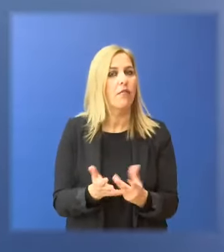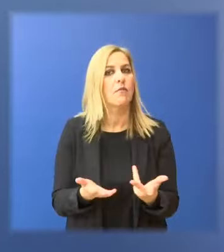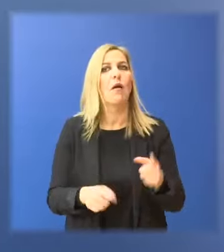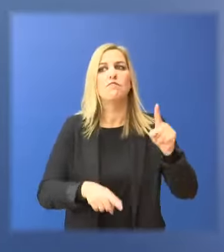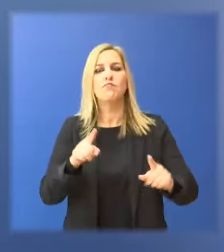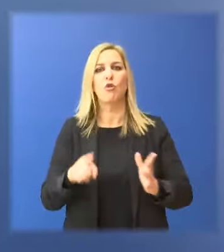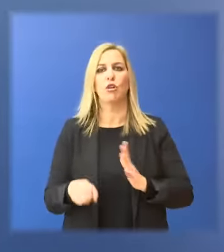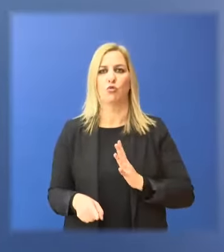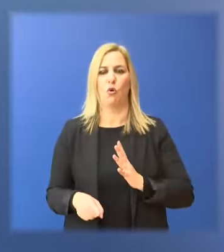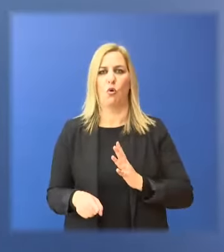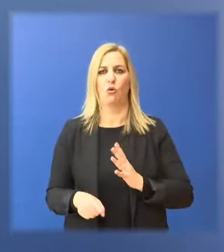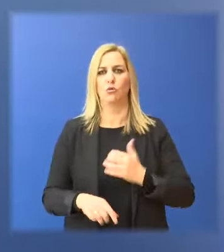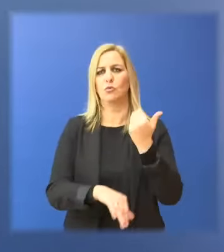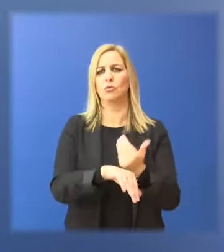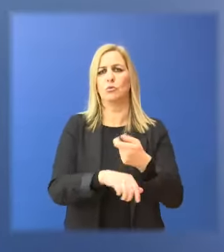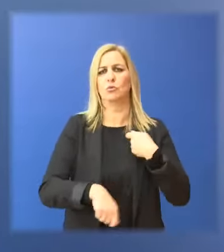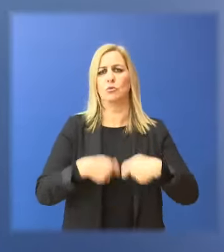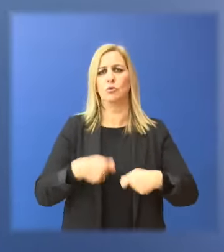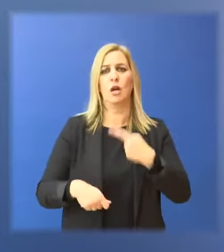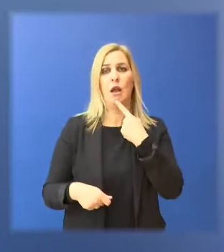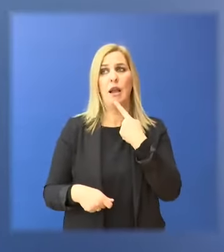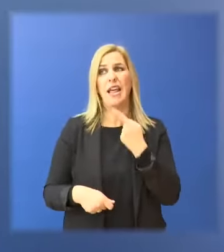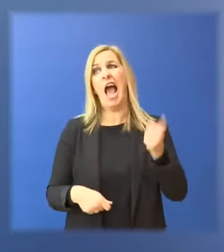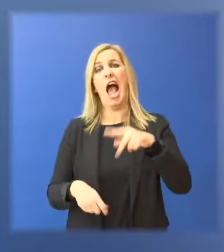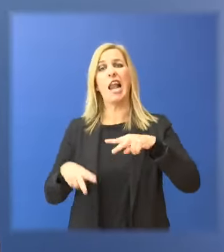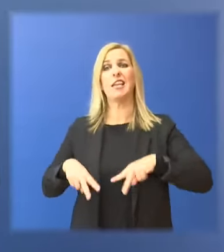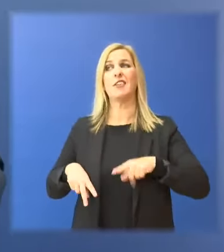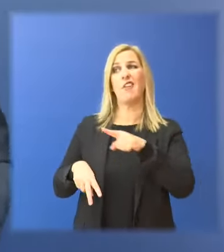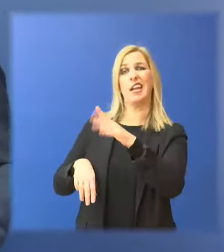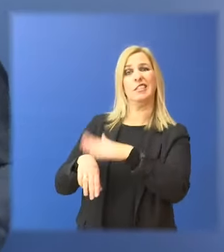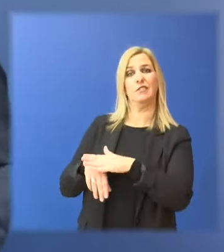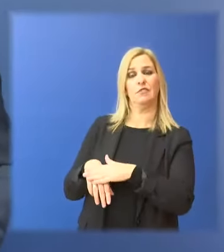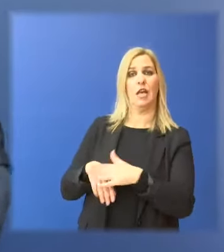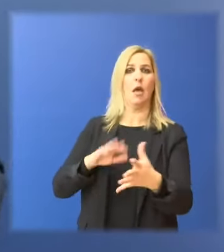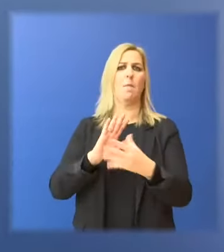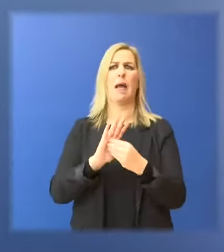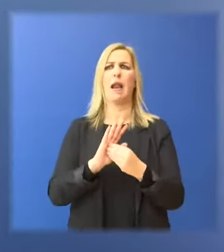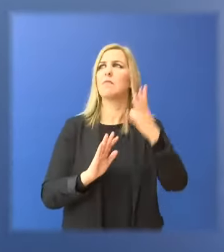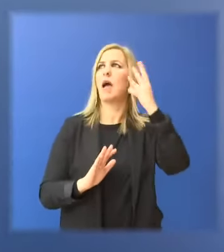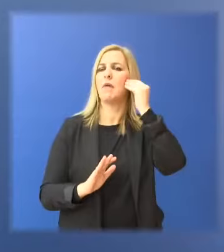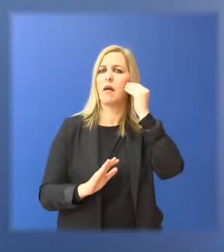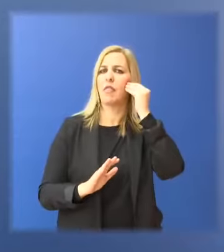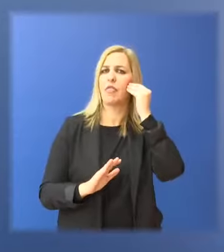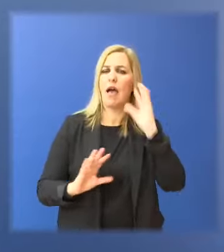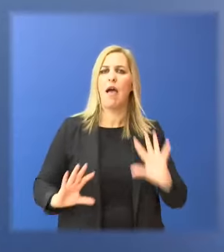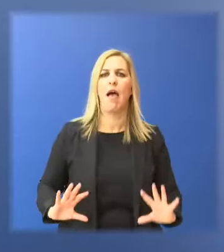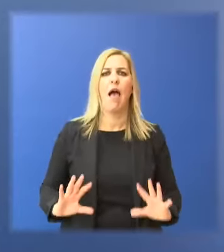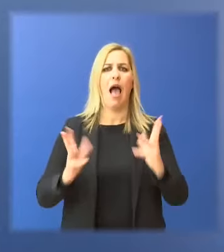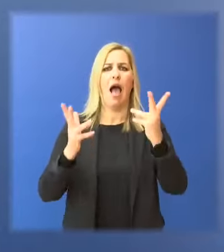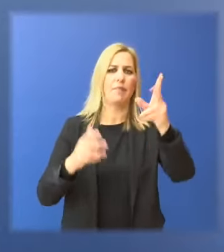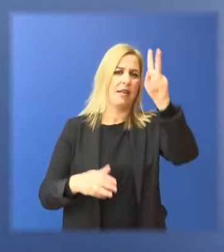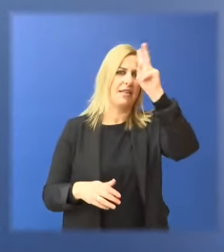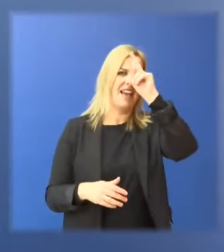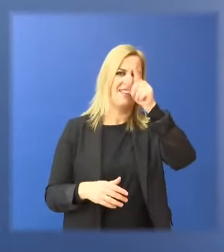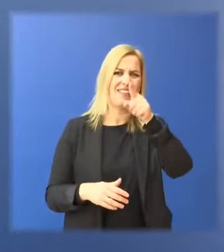πολιτών να αντιμετωπίσουν οι άλλες κυβερνήσεις την ακρίβεια. Άκουσα μια απεργία στη Γερμανία τις τελευταίες μέρες με αίτημα